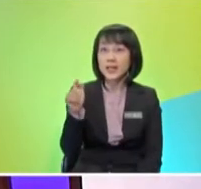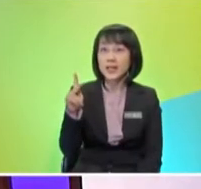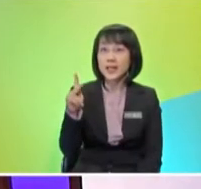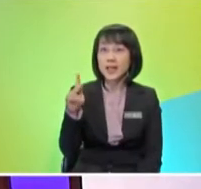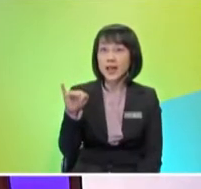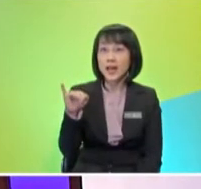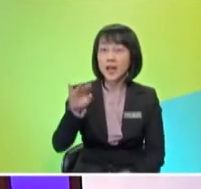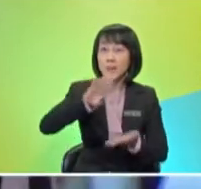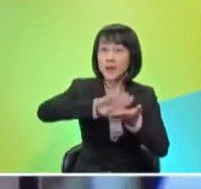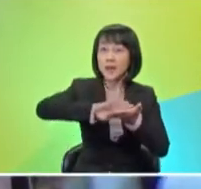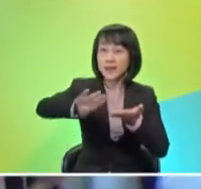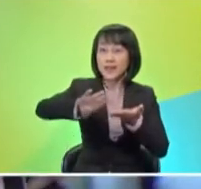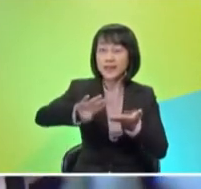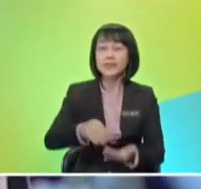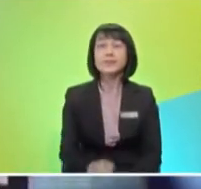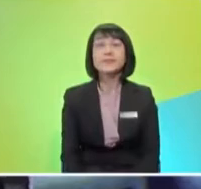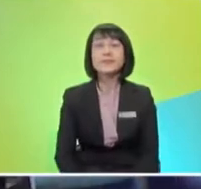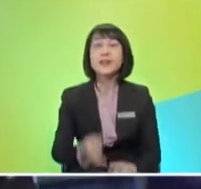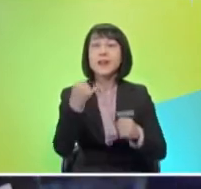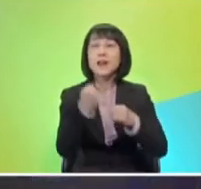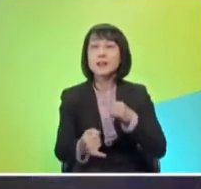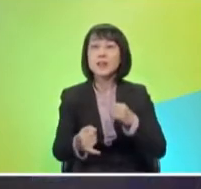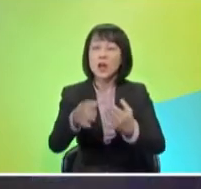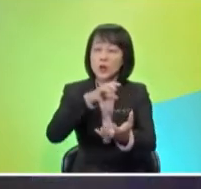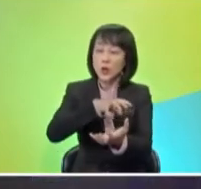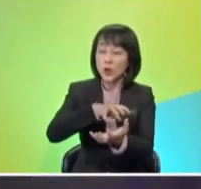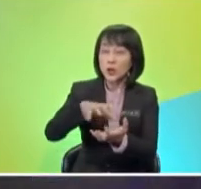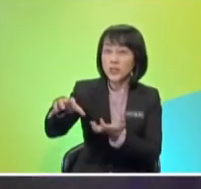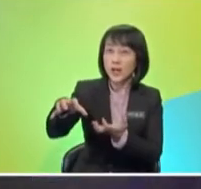Oke dan yang terakhir adalah Rosa